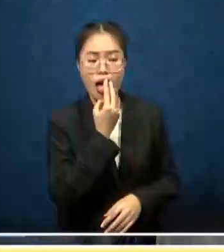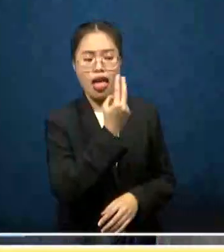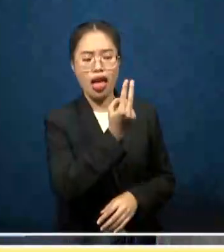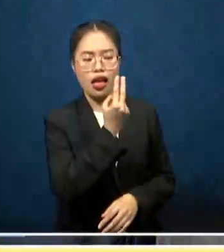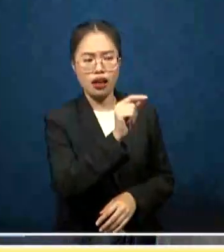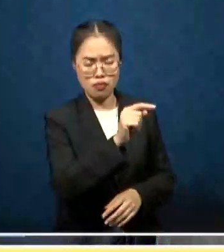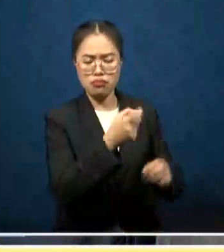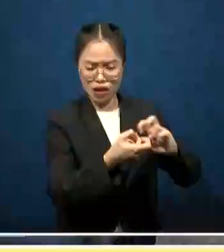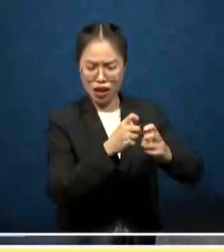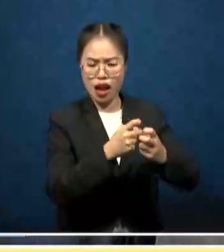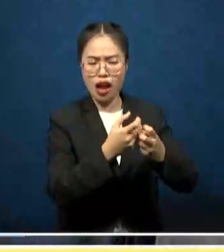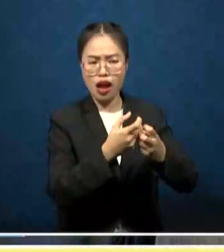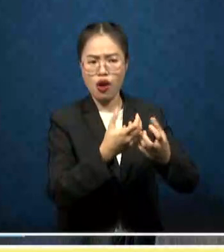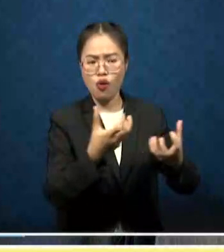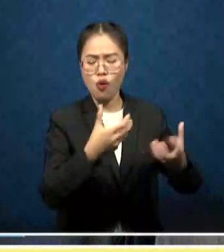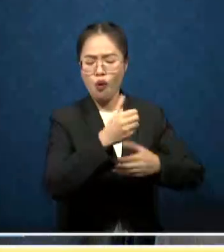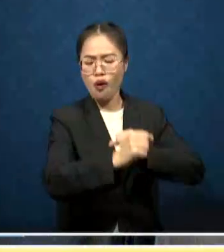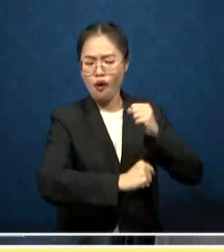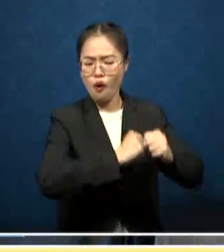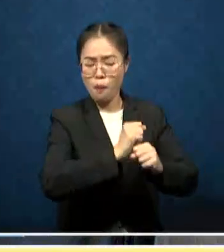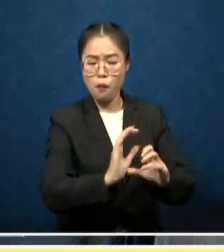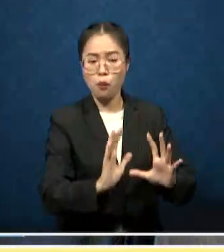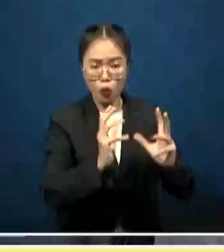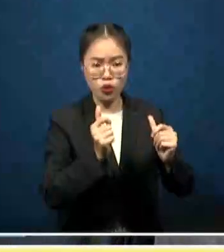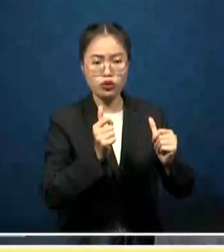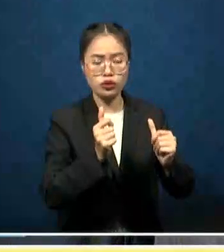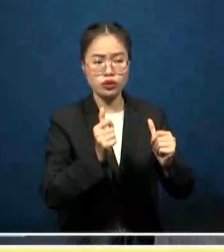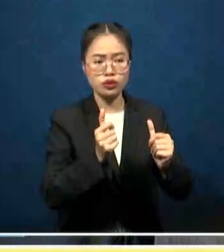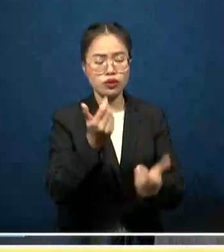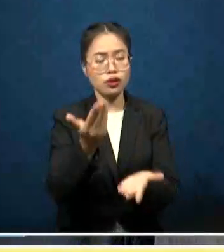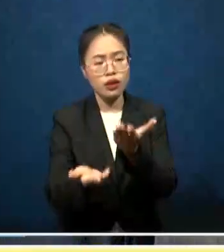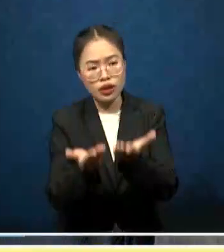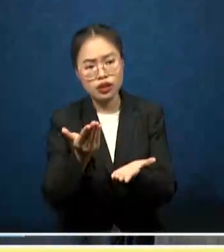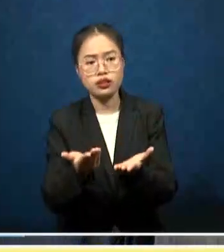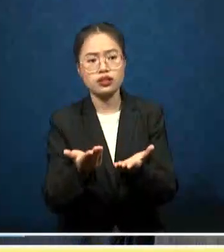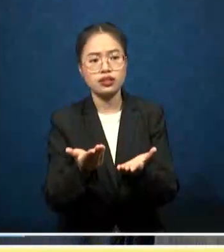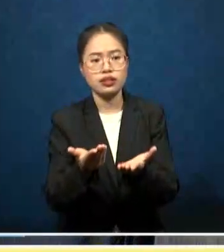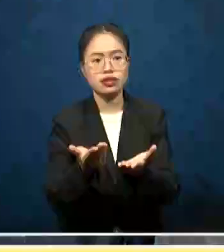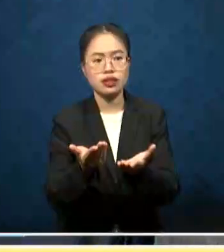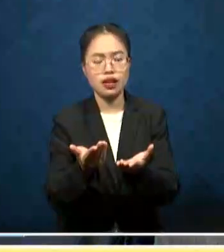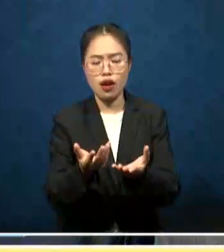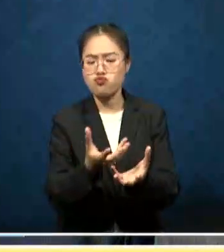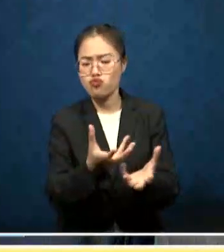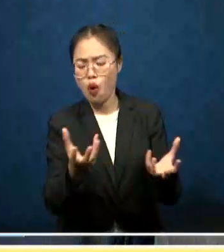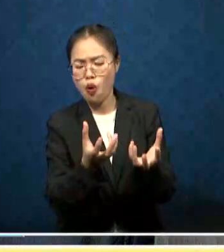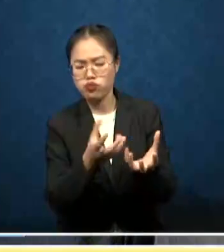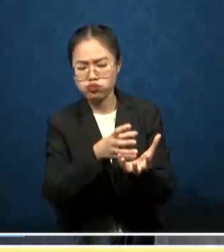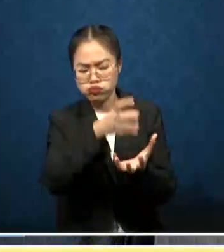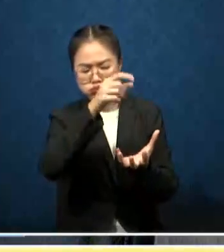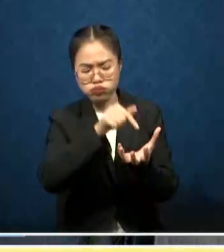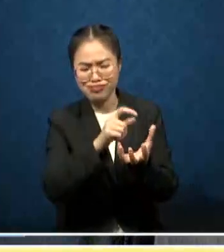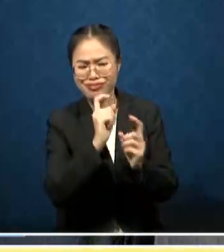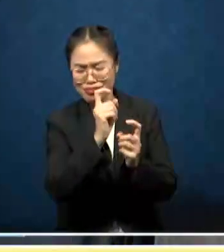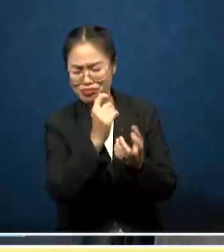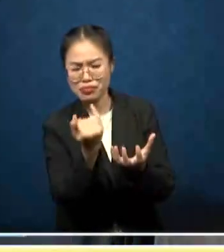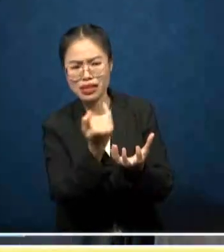เกี่ยวกับเรื่องการขายสินค้าหมดอายุการนำบรรจุพันธุ์อาหารที่ไม่ปลอดภัย